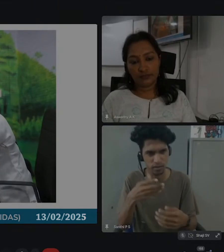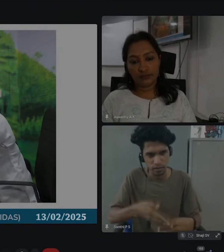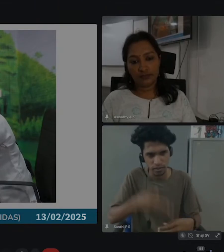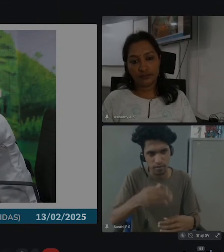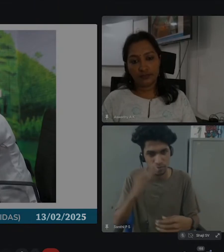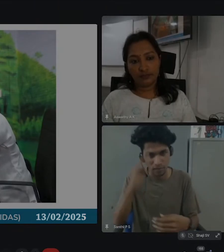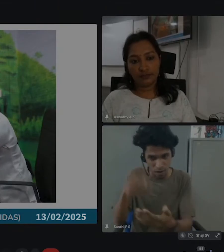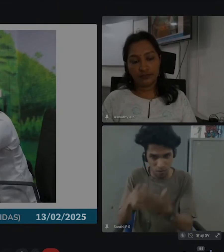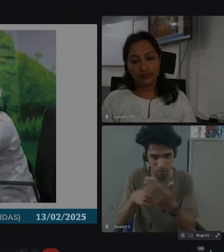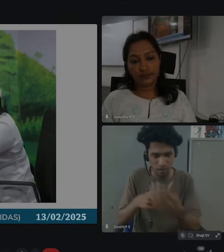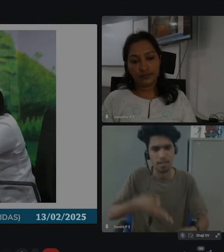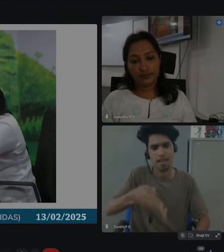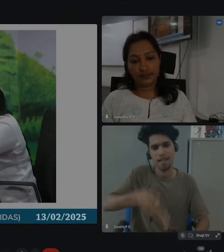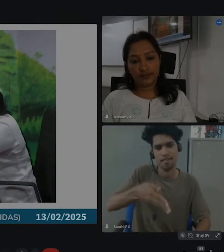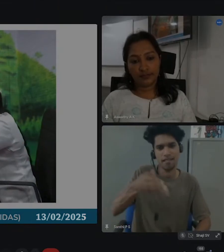ഹലോ.